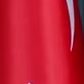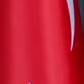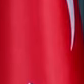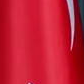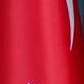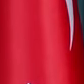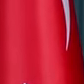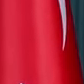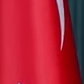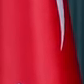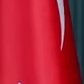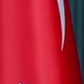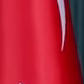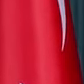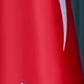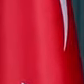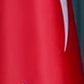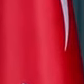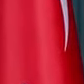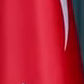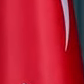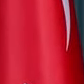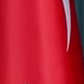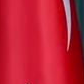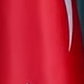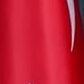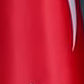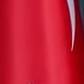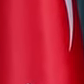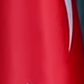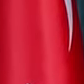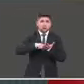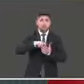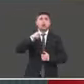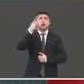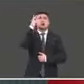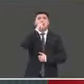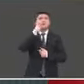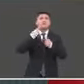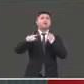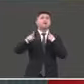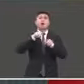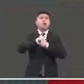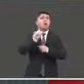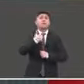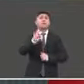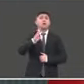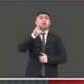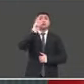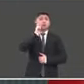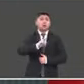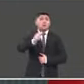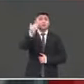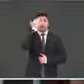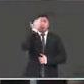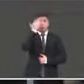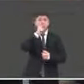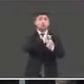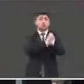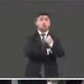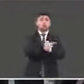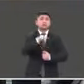ama bu krizler diğerlerinden farklı olarak yanı sıra zengin fakir